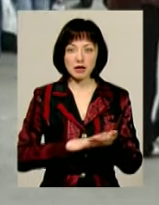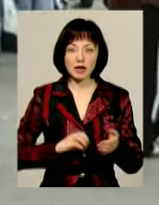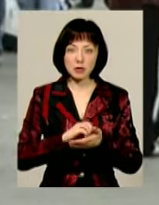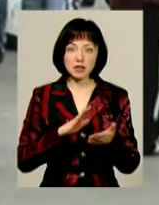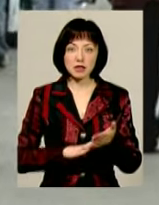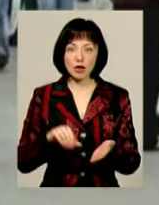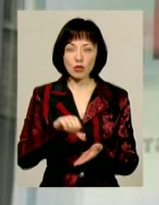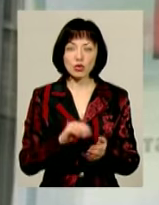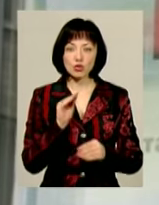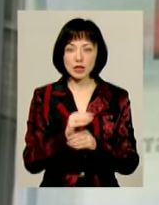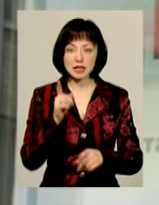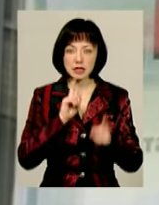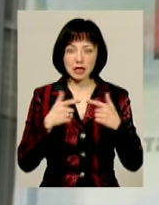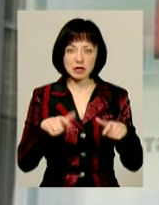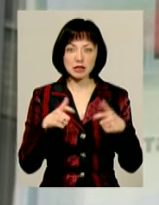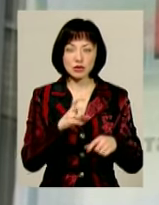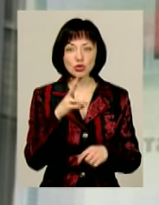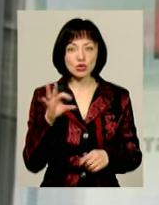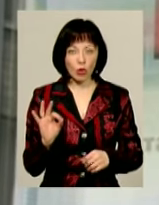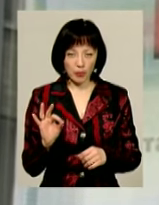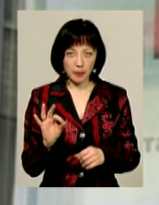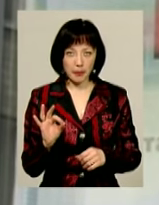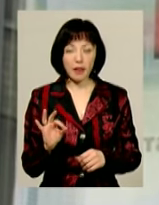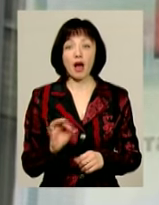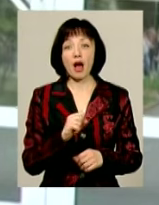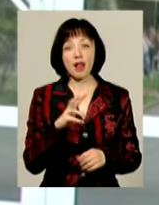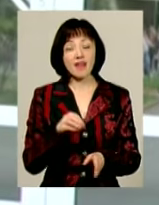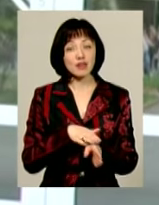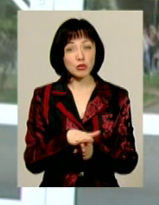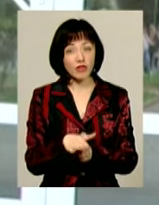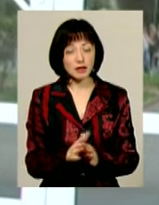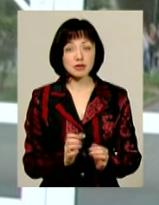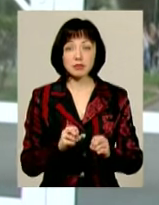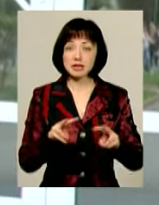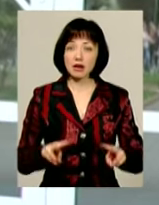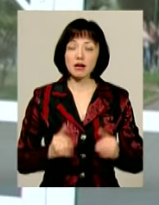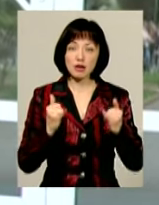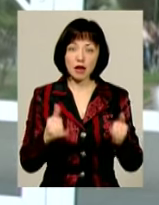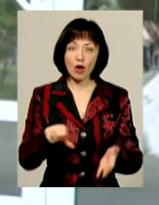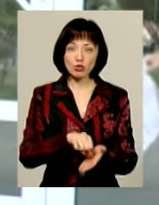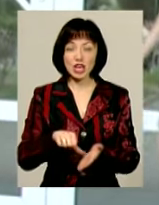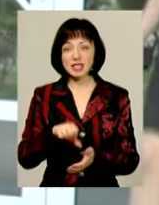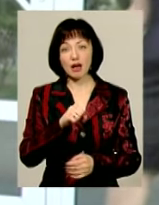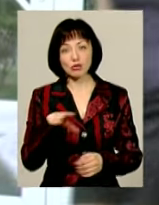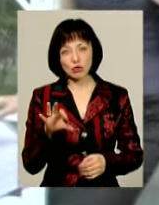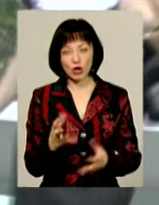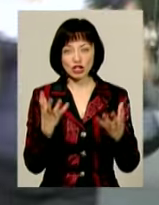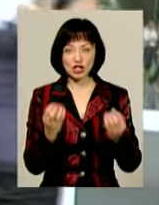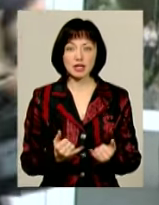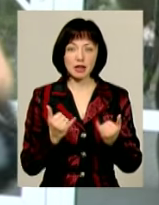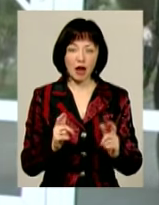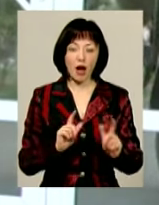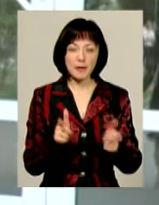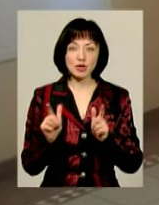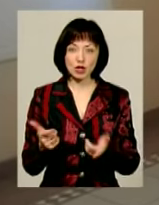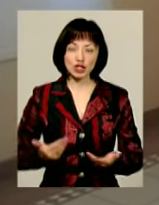участь у додатковій сесії зовнішнього незалежного оцінювання. Однак відбуватиметься вона спеціально для учасників АТО, а ще для